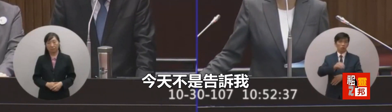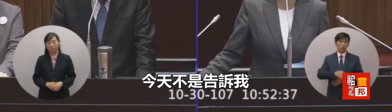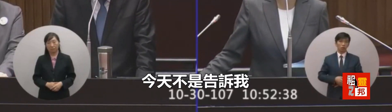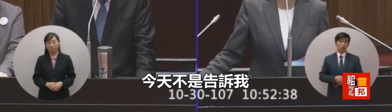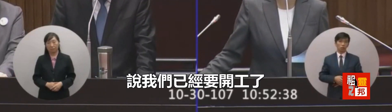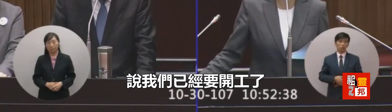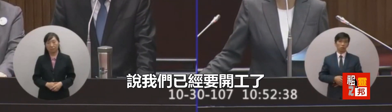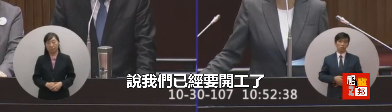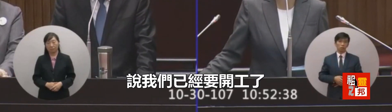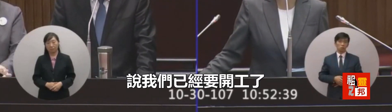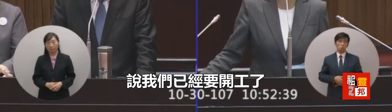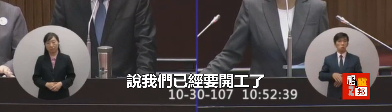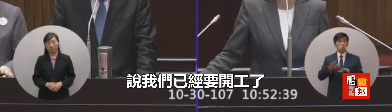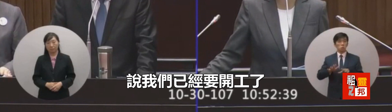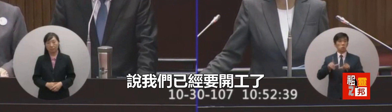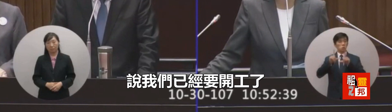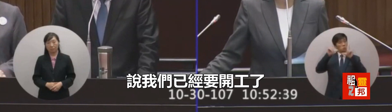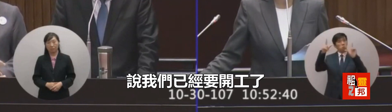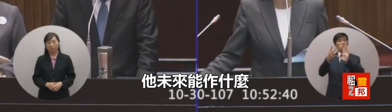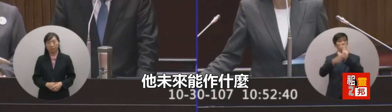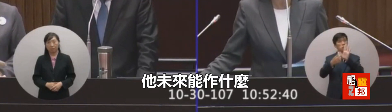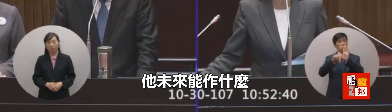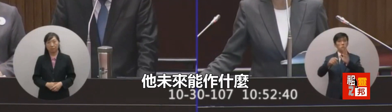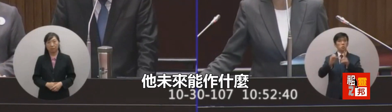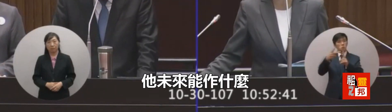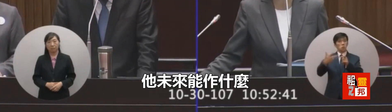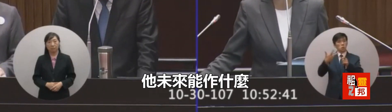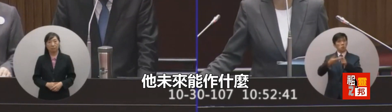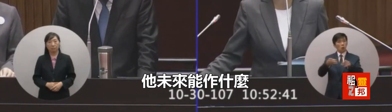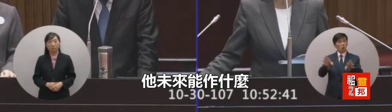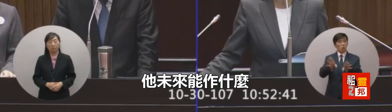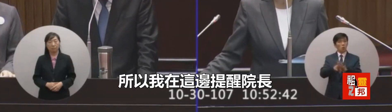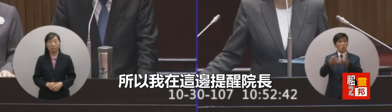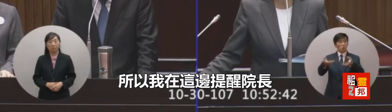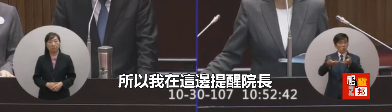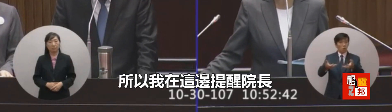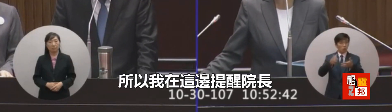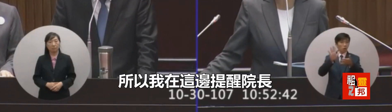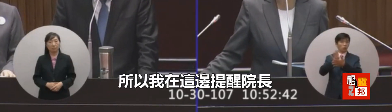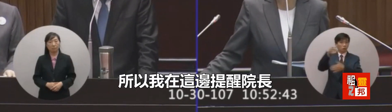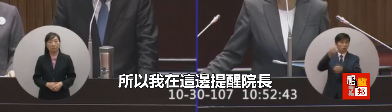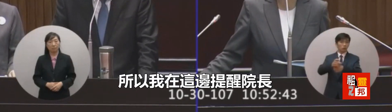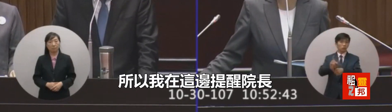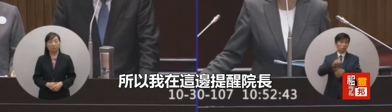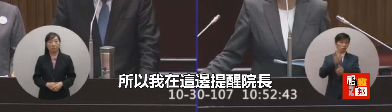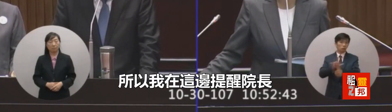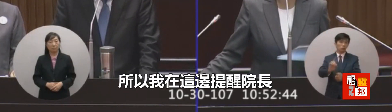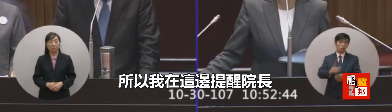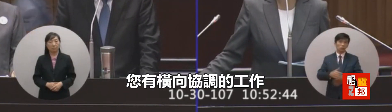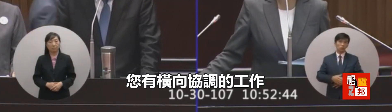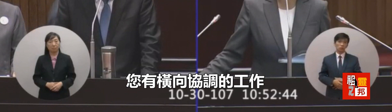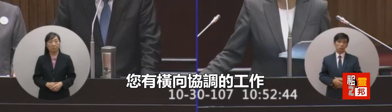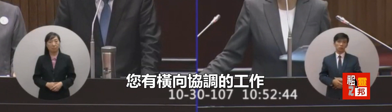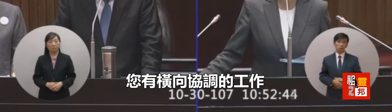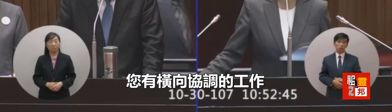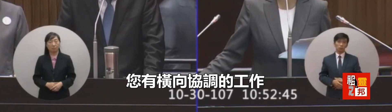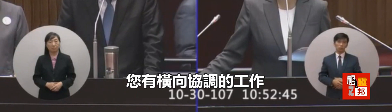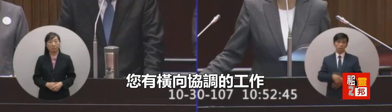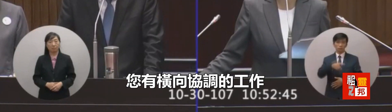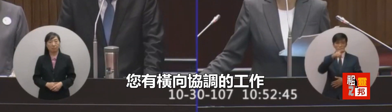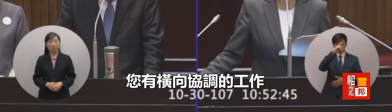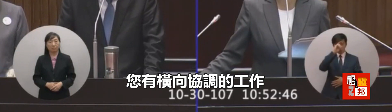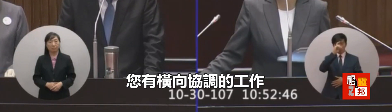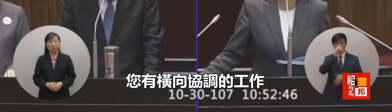不是告诉我说我们已经要开工了，它未来能够做什么。所以我在这边提醒院长，您